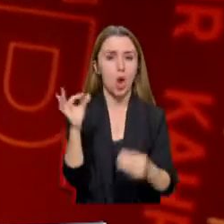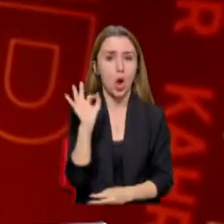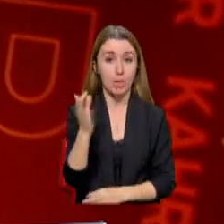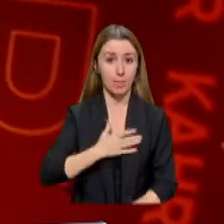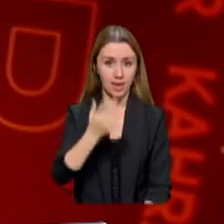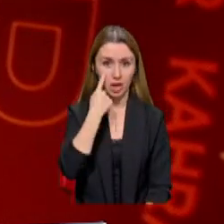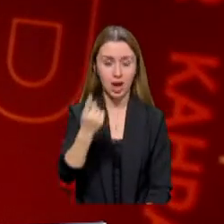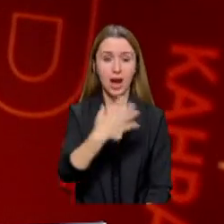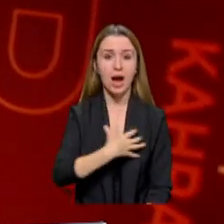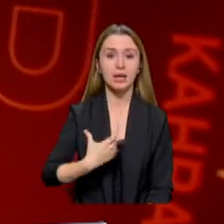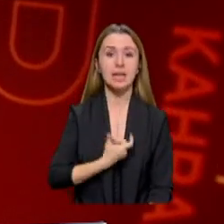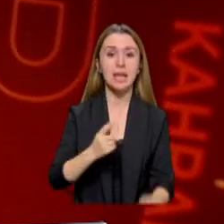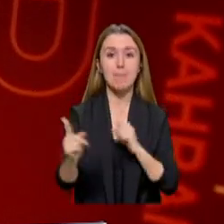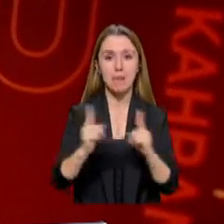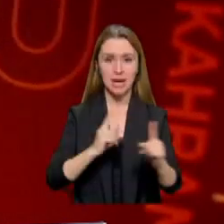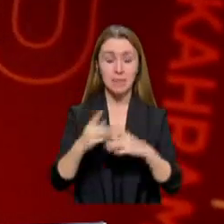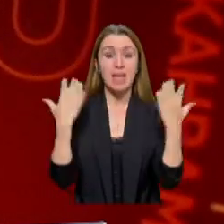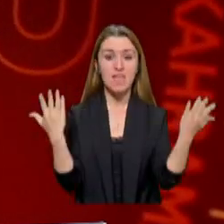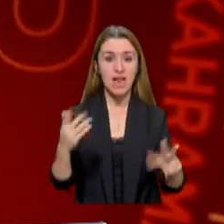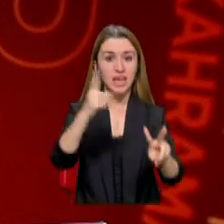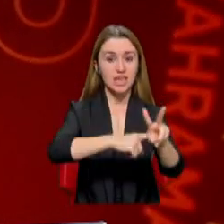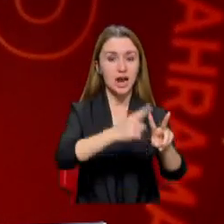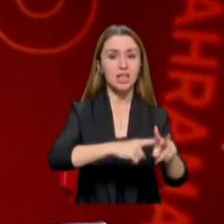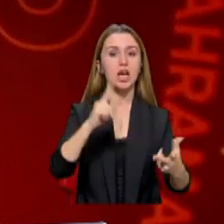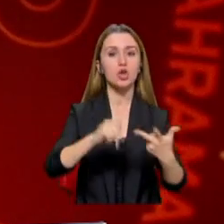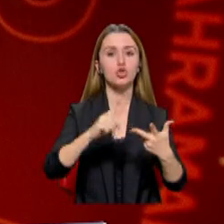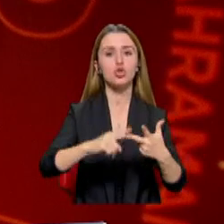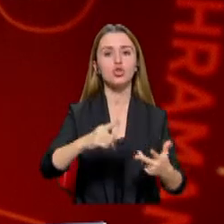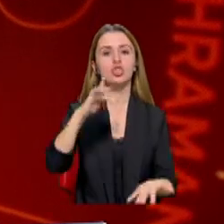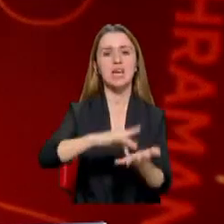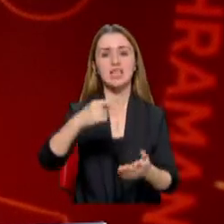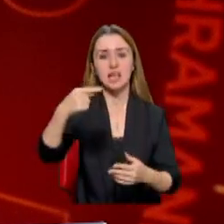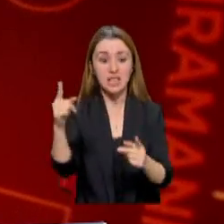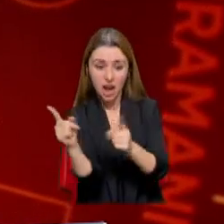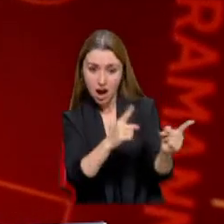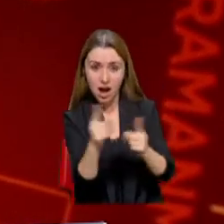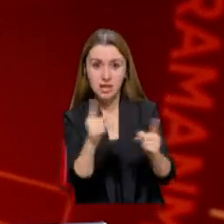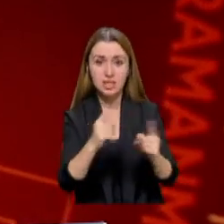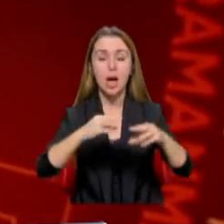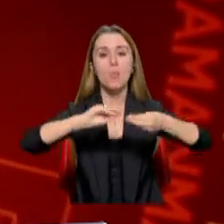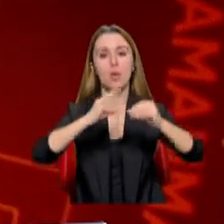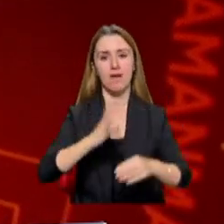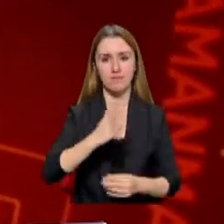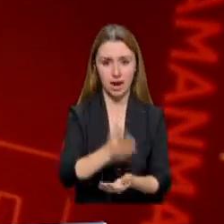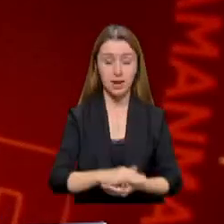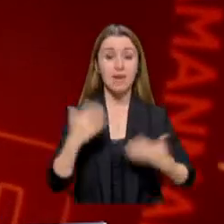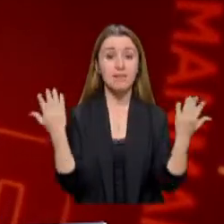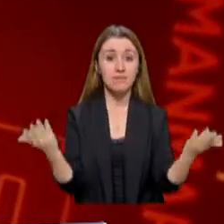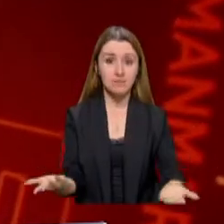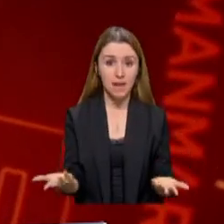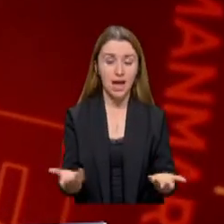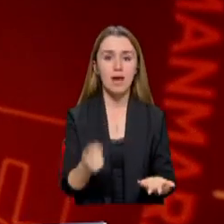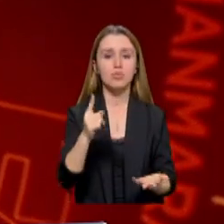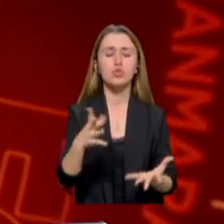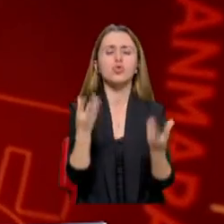Bence Anayasa Mahkemesi ve Yargıtay 3 Ceza Dairesi arasındaki yargı krizidir ve ne kadar